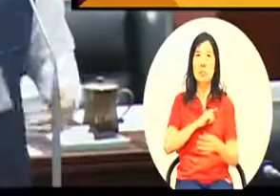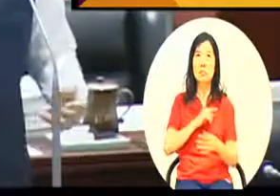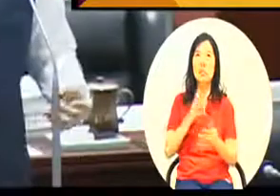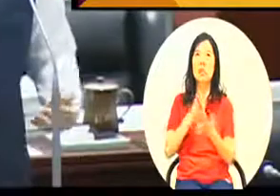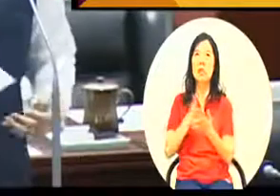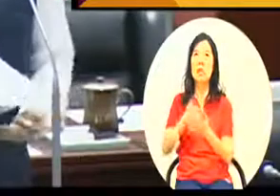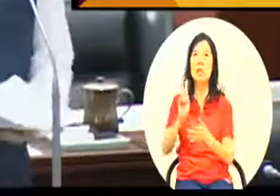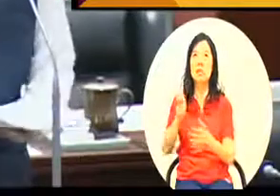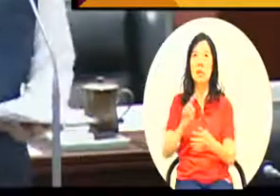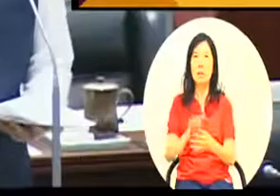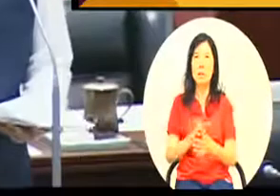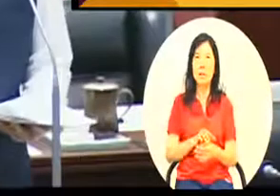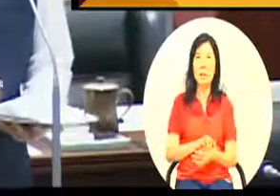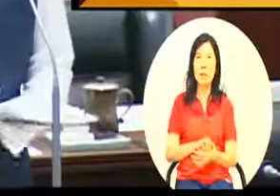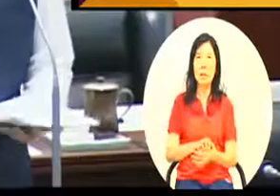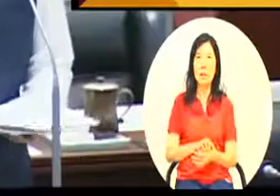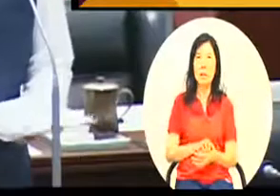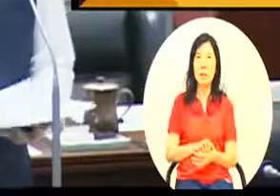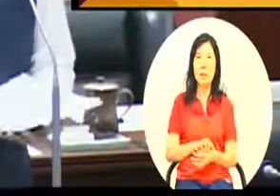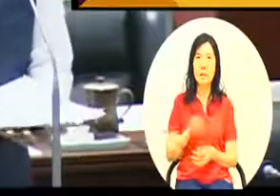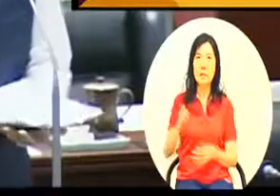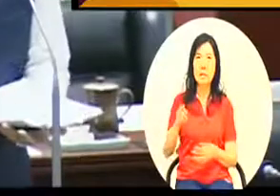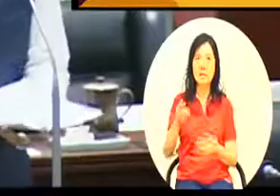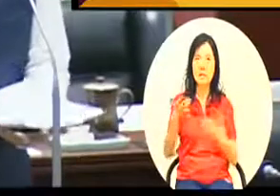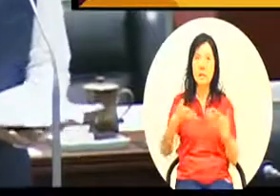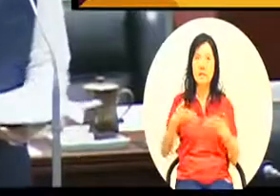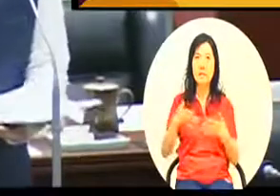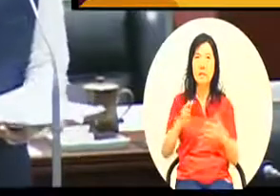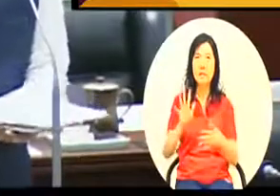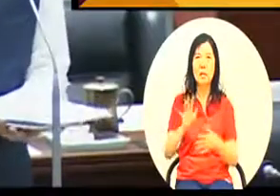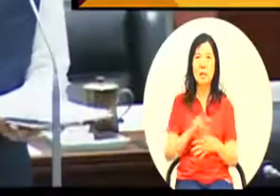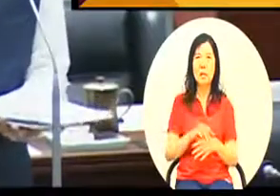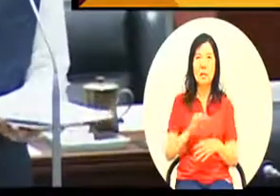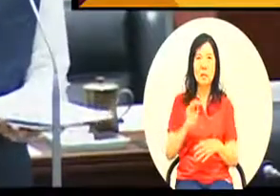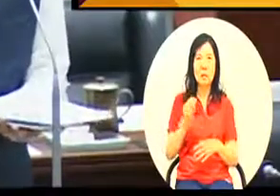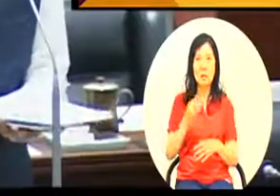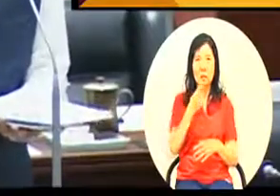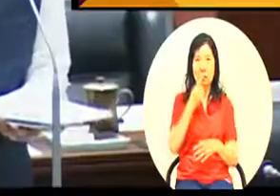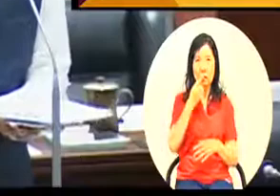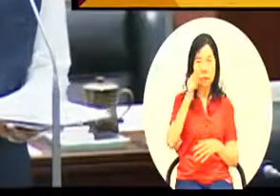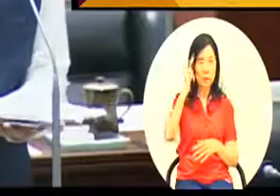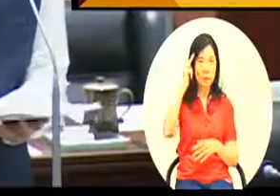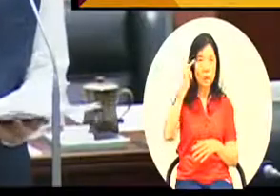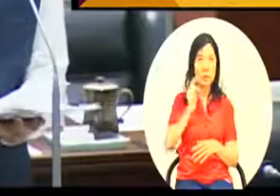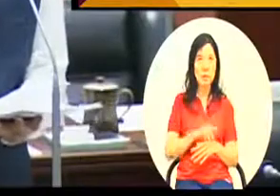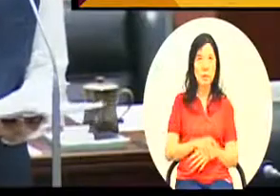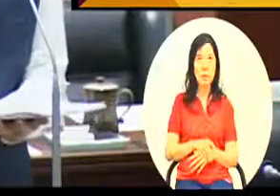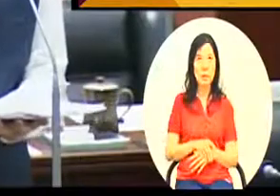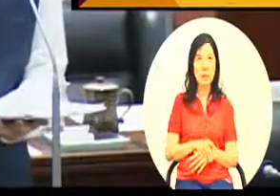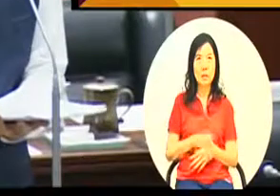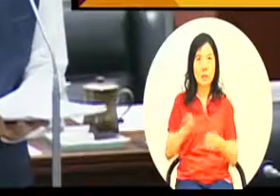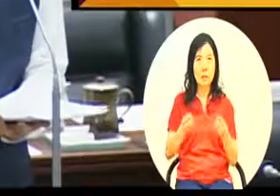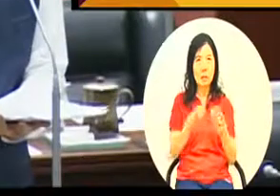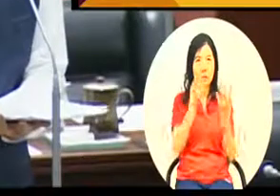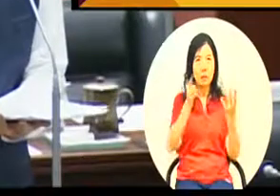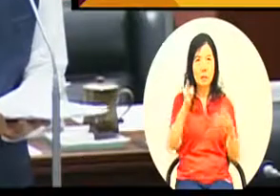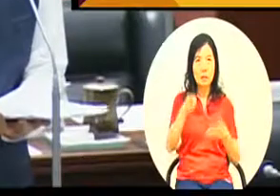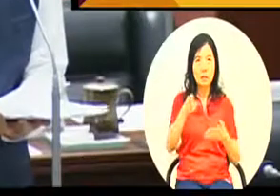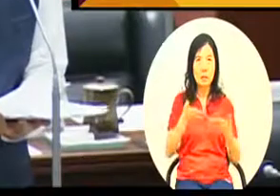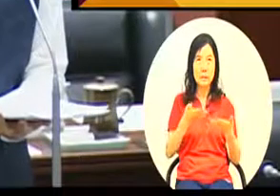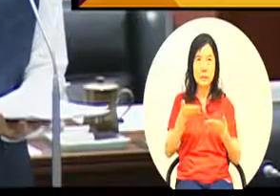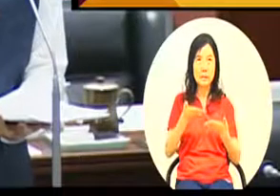啊，也就是有问题的。也许，但是哦，我觉得会发生